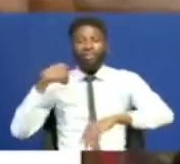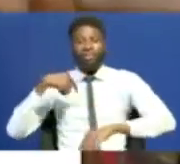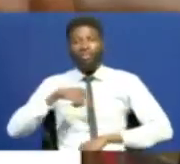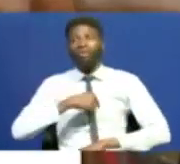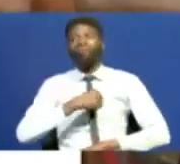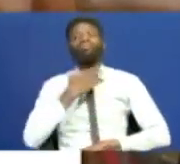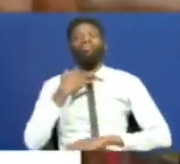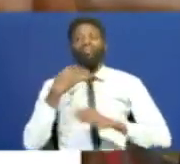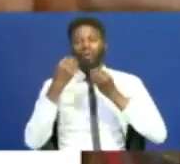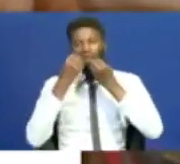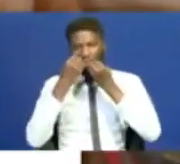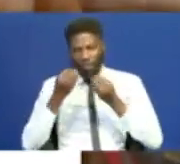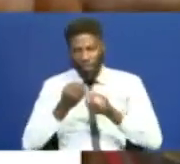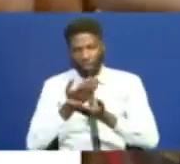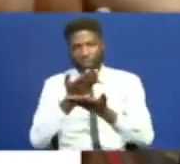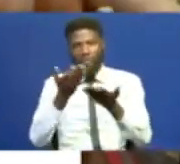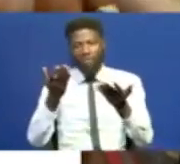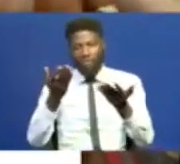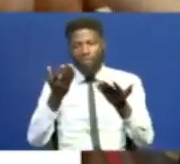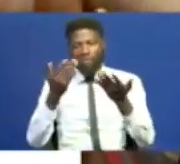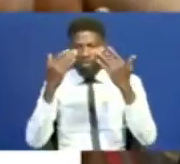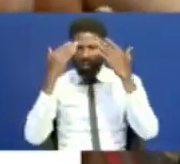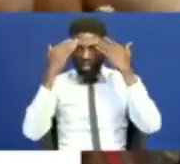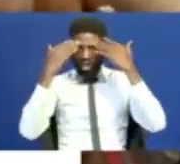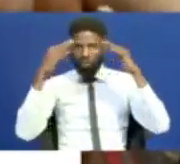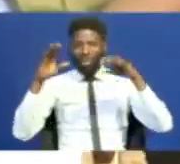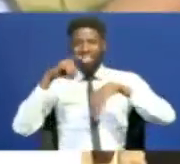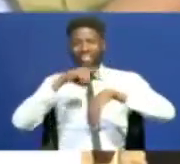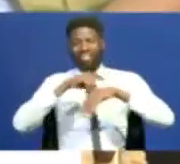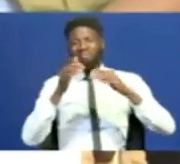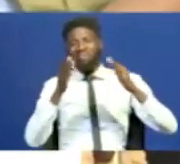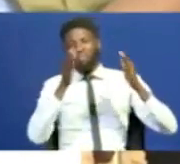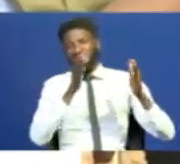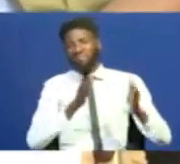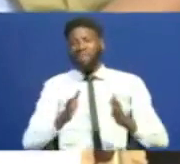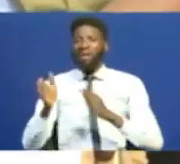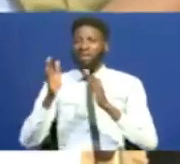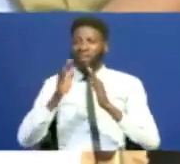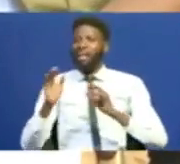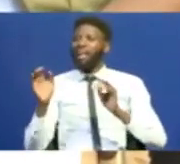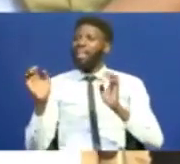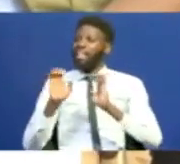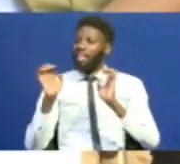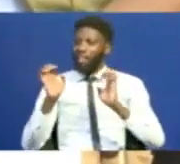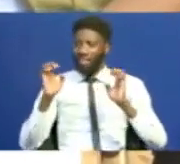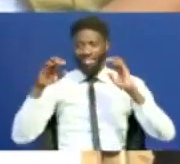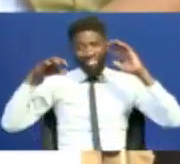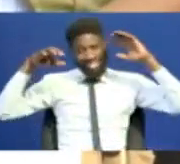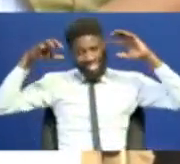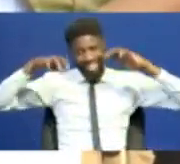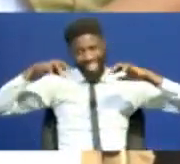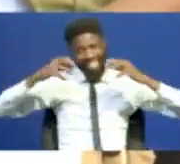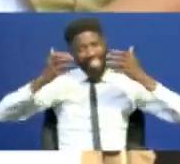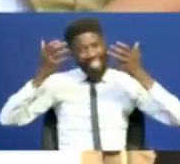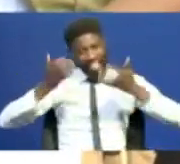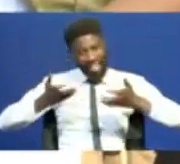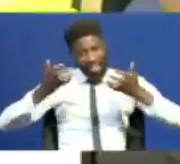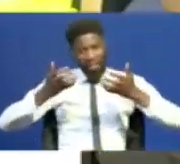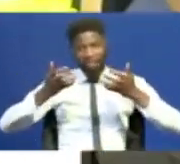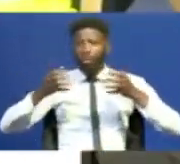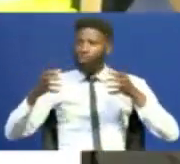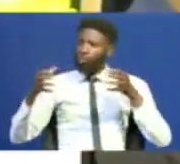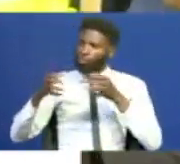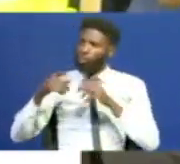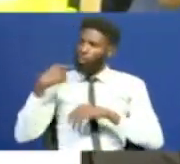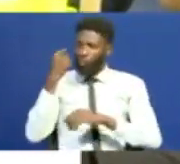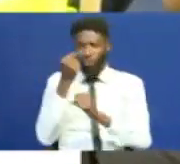in the battle for preparedness for emergency for El Nino, the front soldiers, wale tunaita the frontline soldiers wa